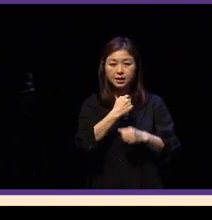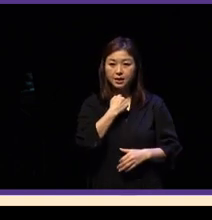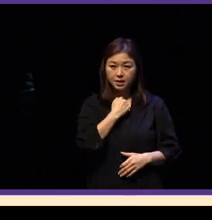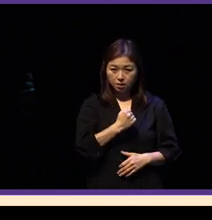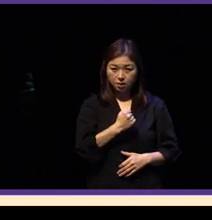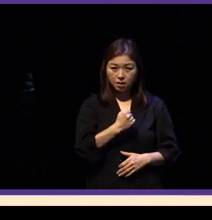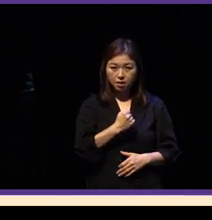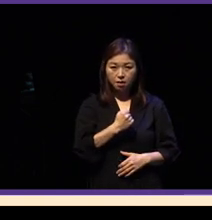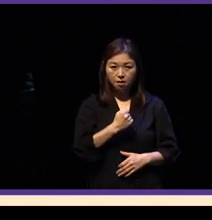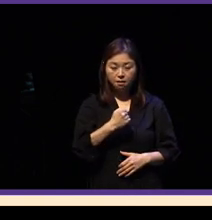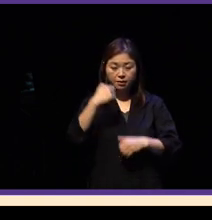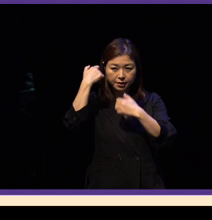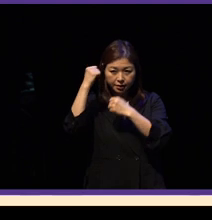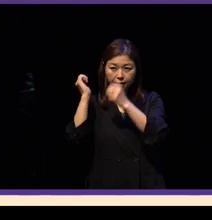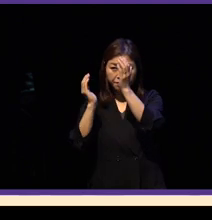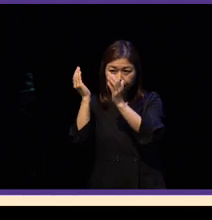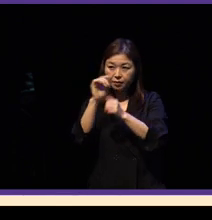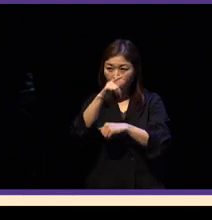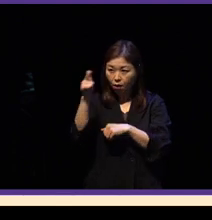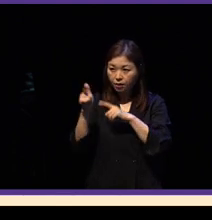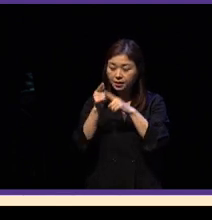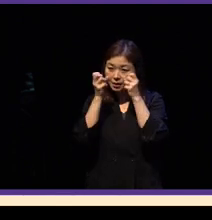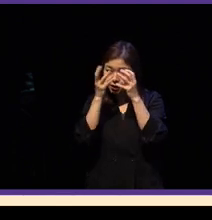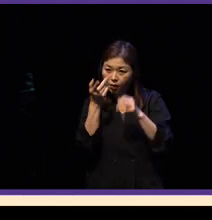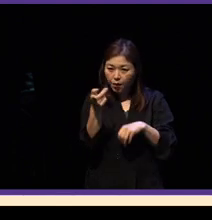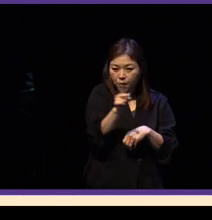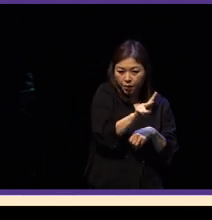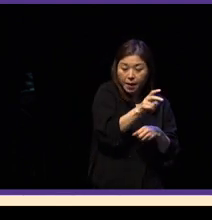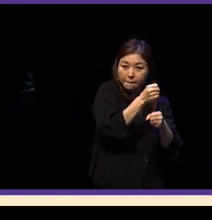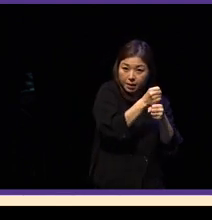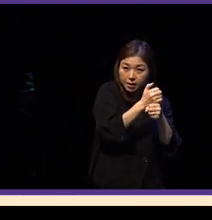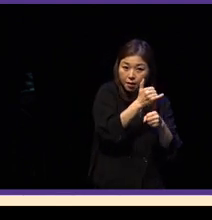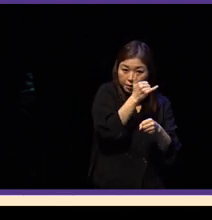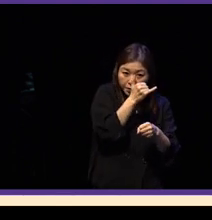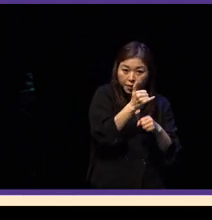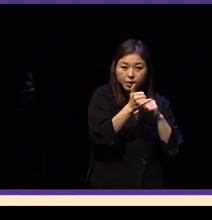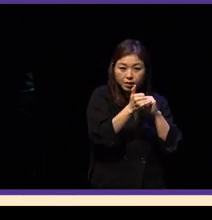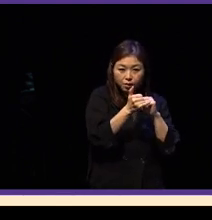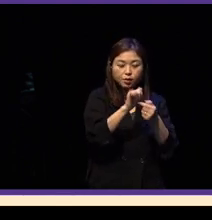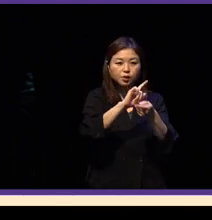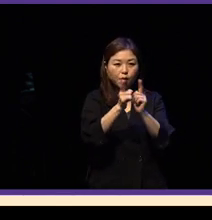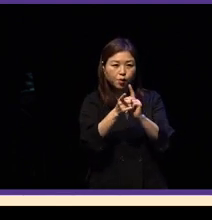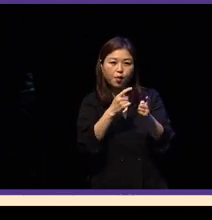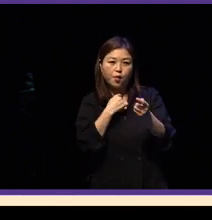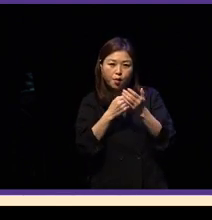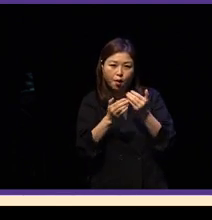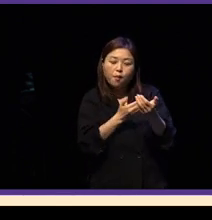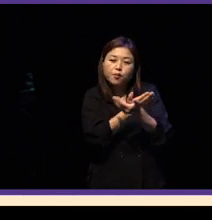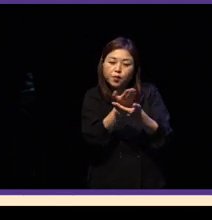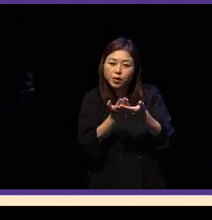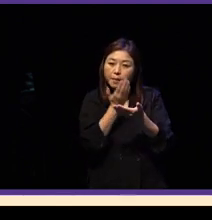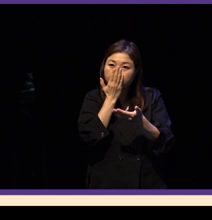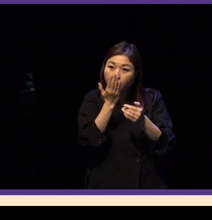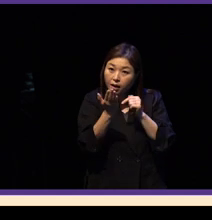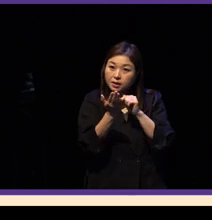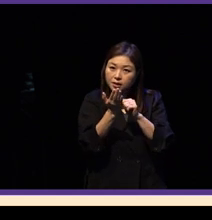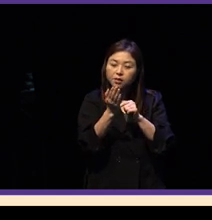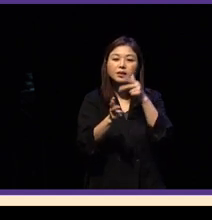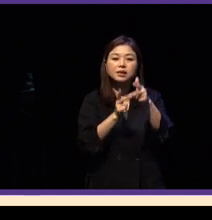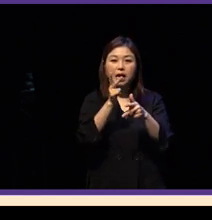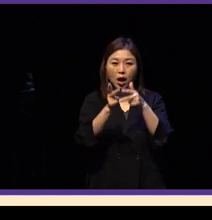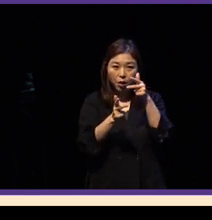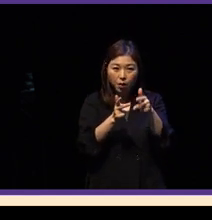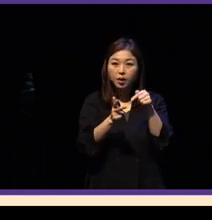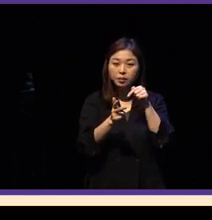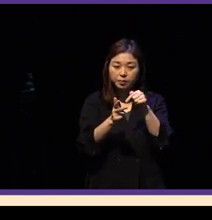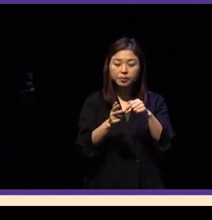이런 작품들을 레파토리화 한다거나 향유 사업화 한다거나 하는 다양한 활동들을 하고 있는 사업들은 이후에 진행될